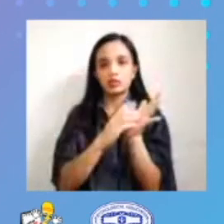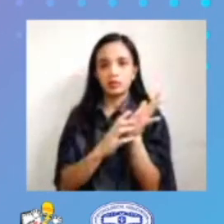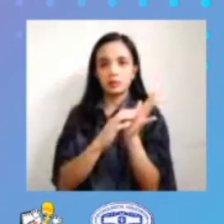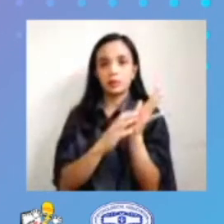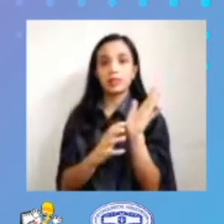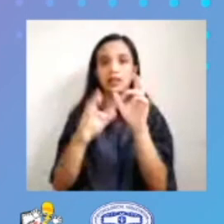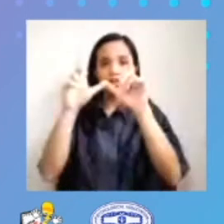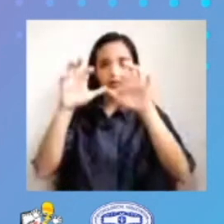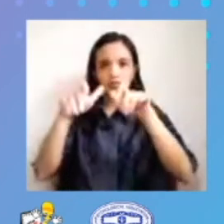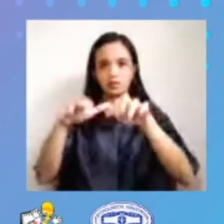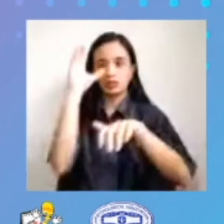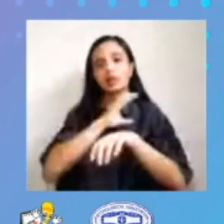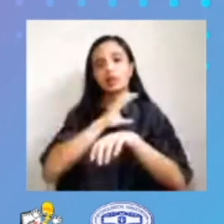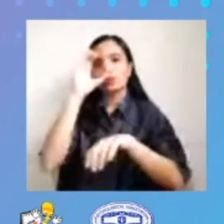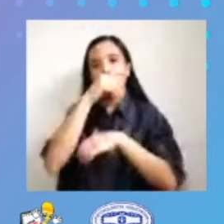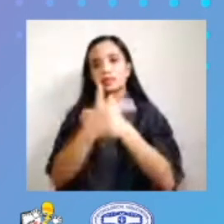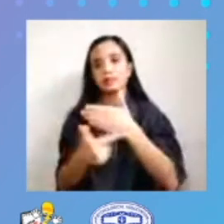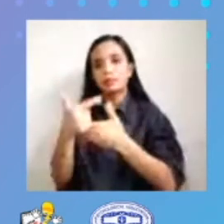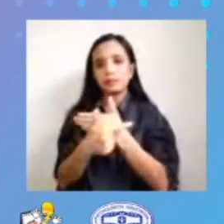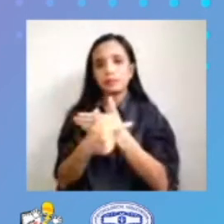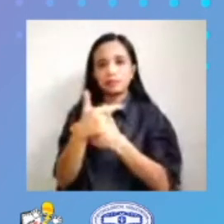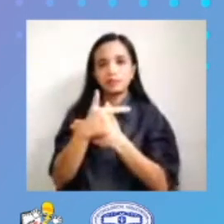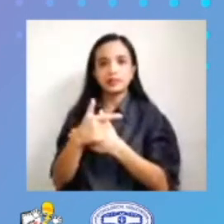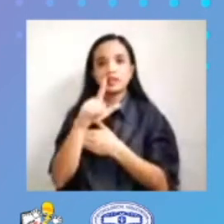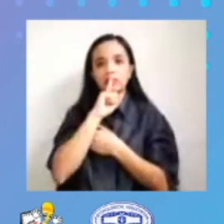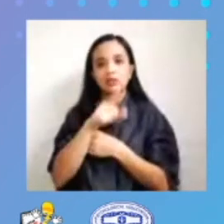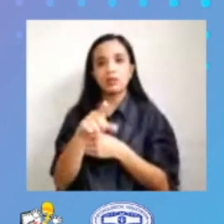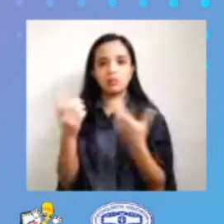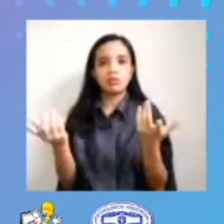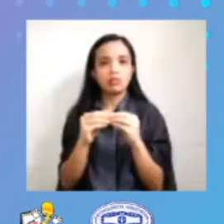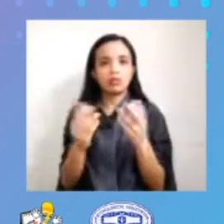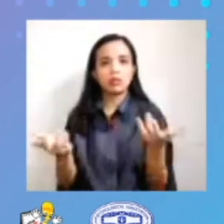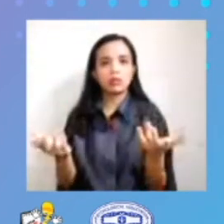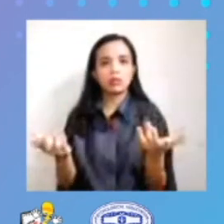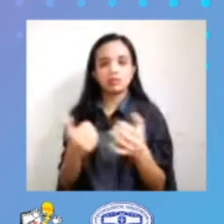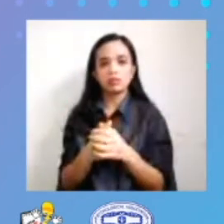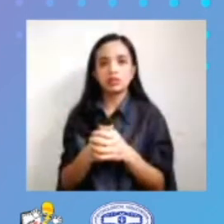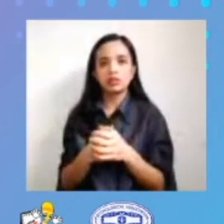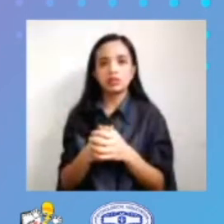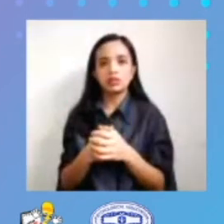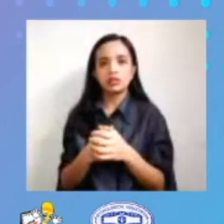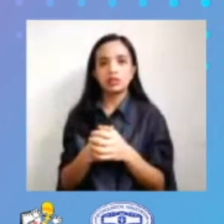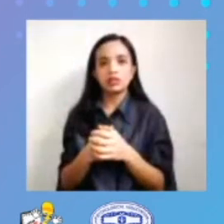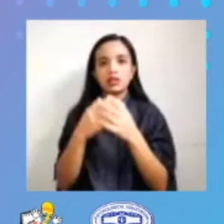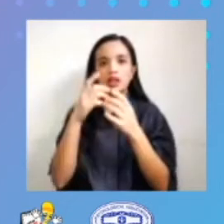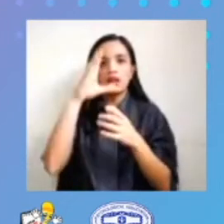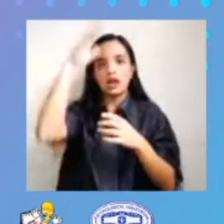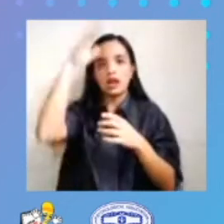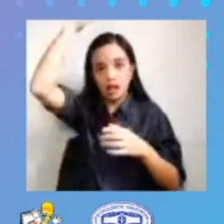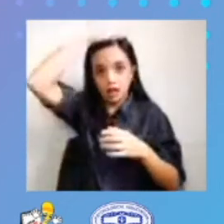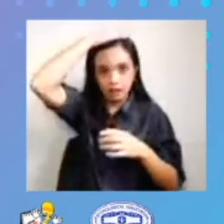kay Justine Tejada de la Cruz. Ayan, paano daw po mag-compute ng calorie surplus?